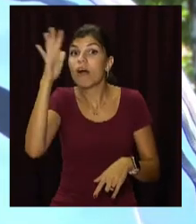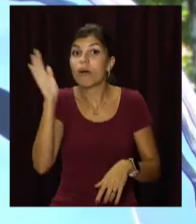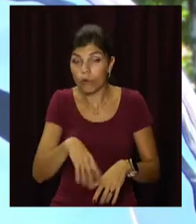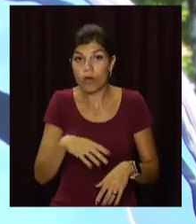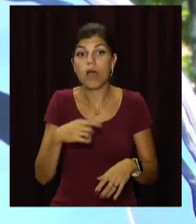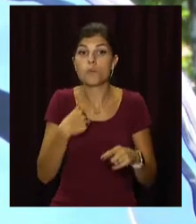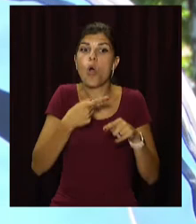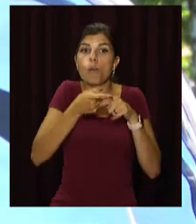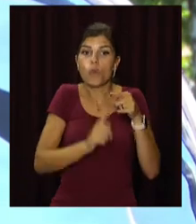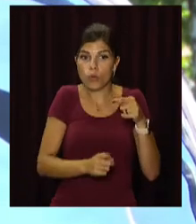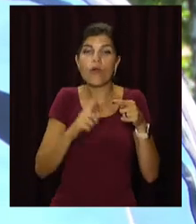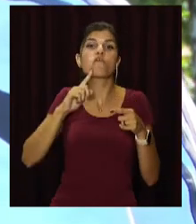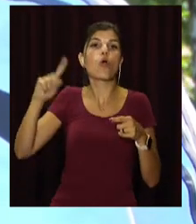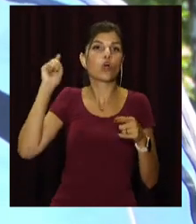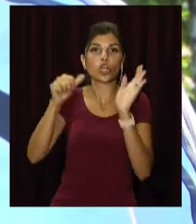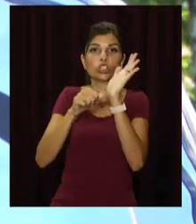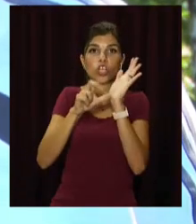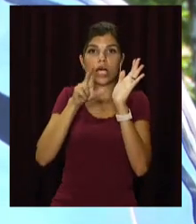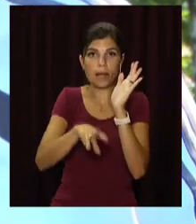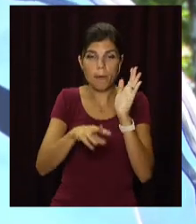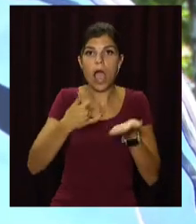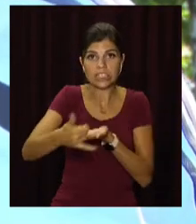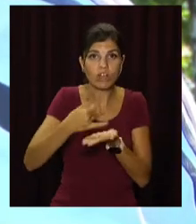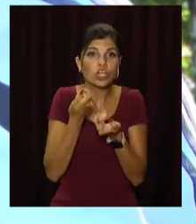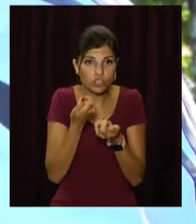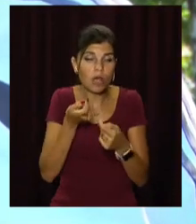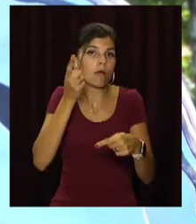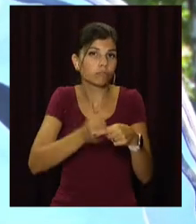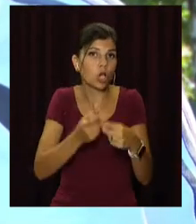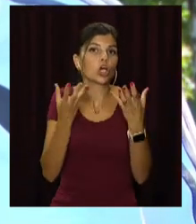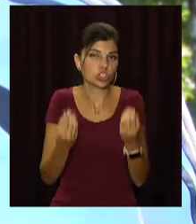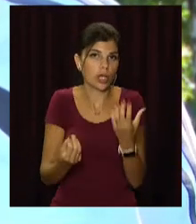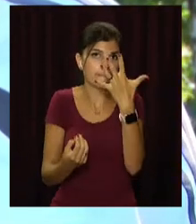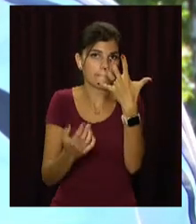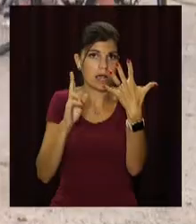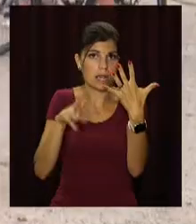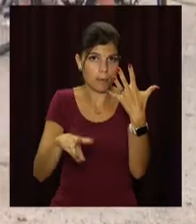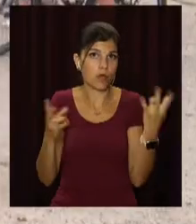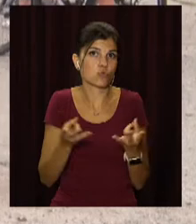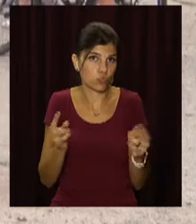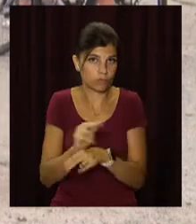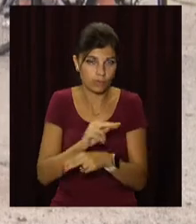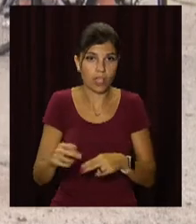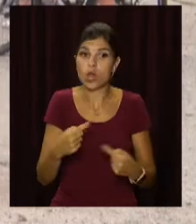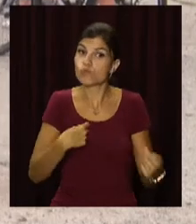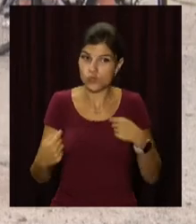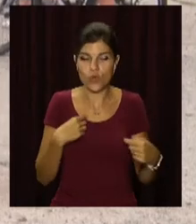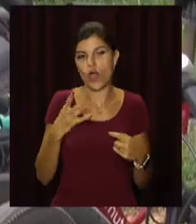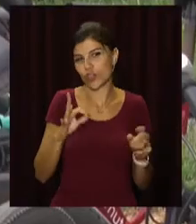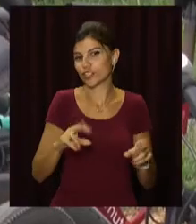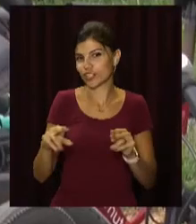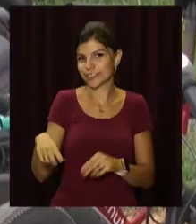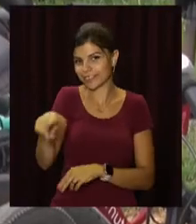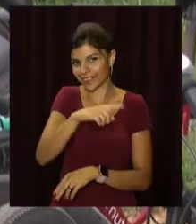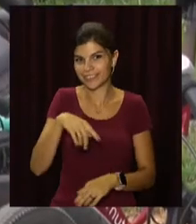ми побудували в прошлому році, 6 кілометрів в асфальті. Залишилося ще 5 кілометрів в асфальті. Змучені, але щасливі.